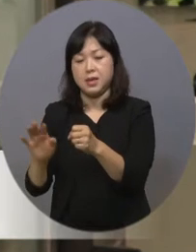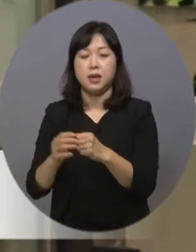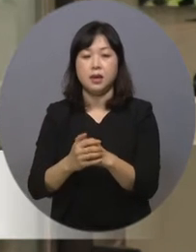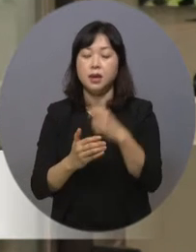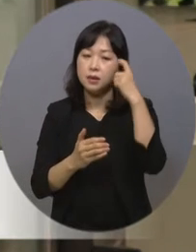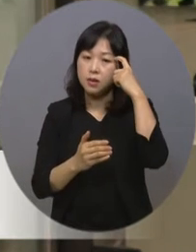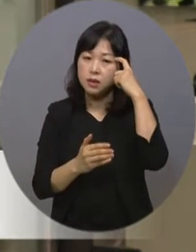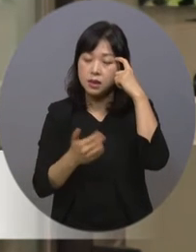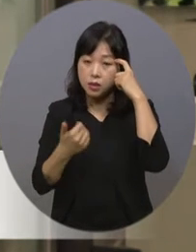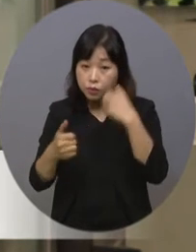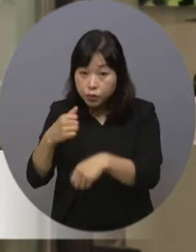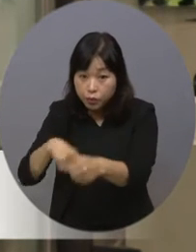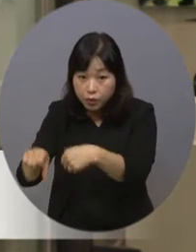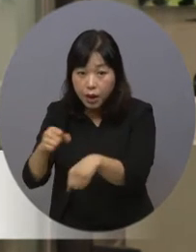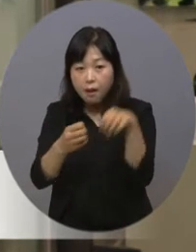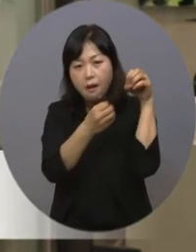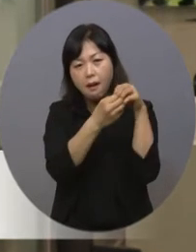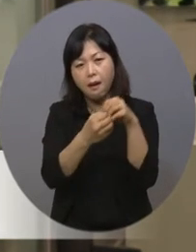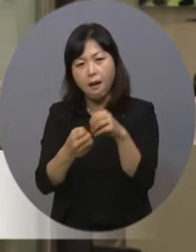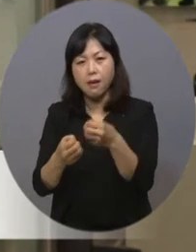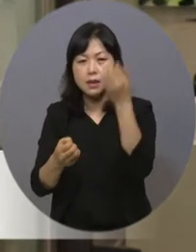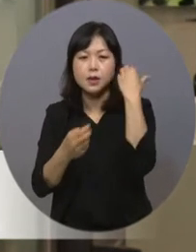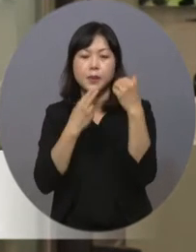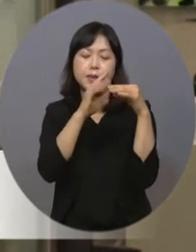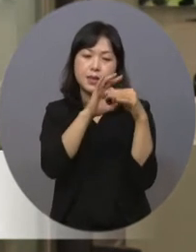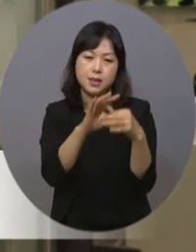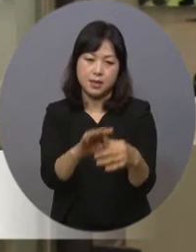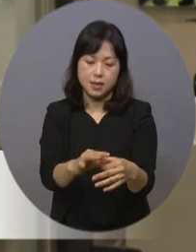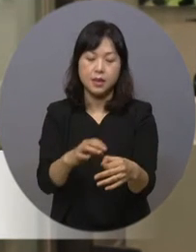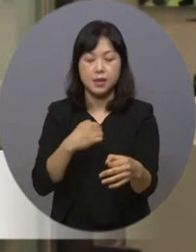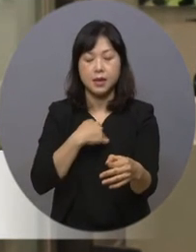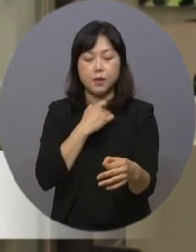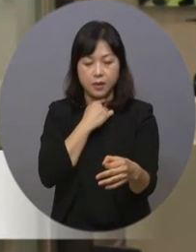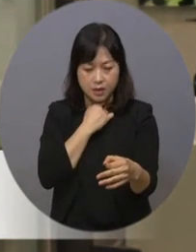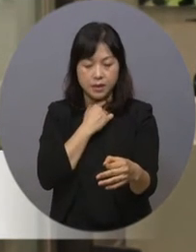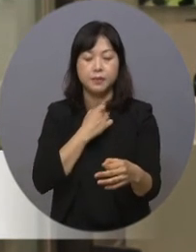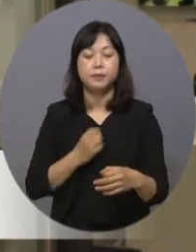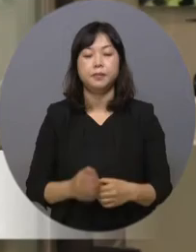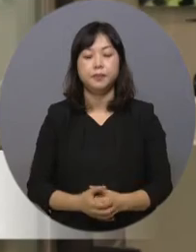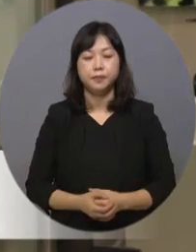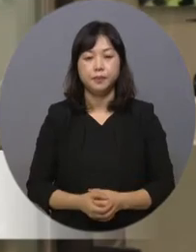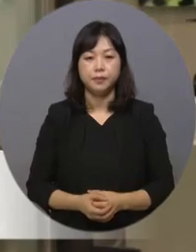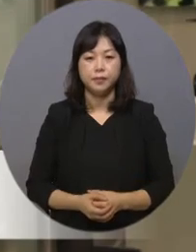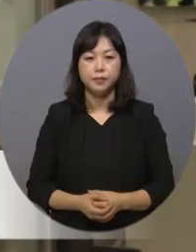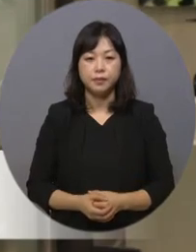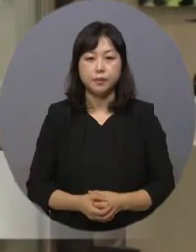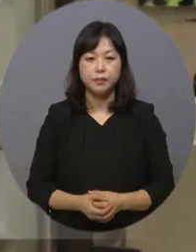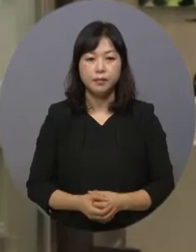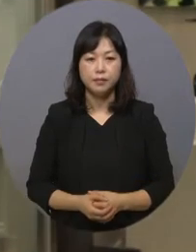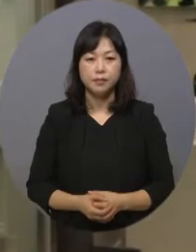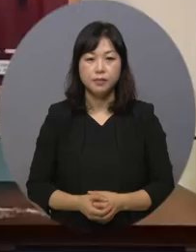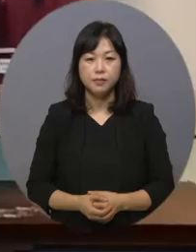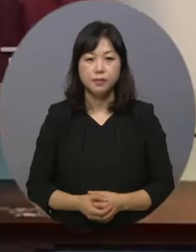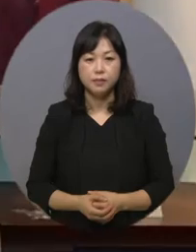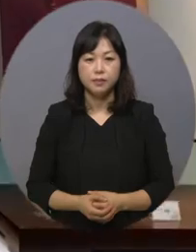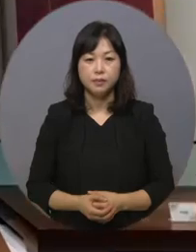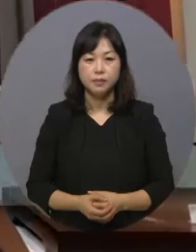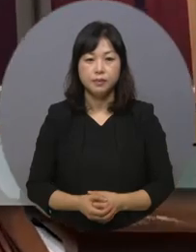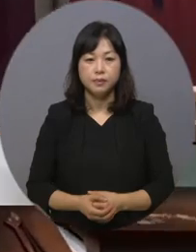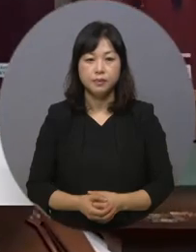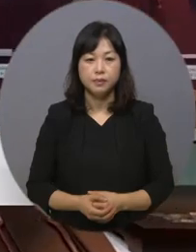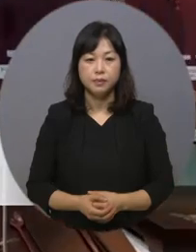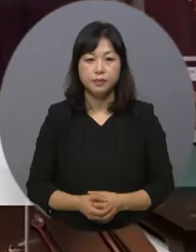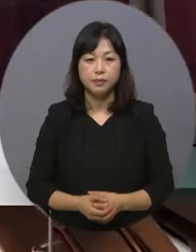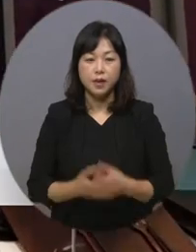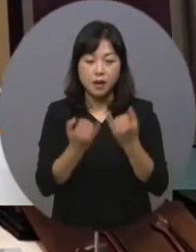갖다가 후대에 잊지 않고 이 좋은 정신을 갖다가 이어가는 게 제 바람입니다.